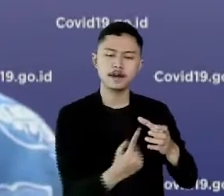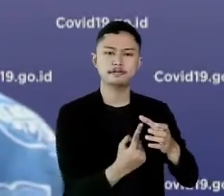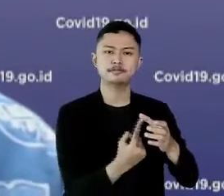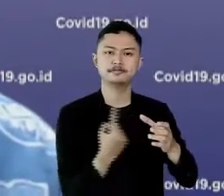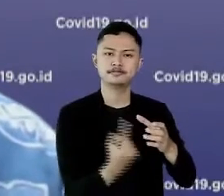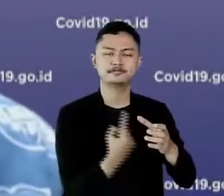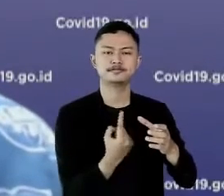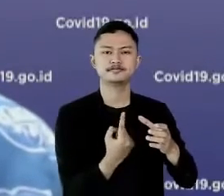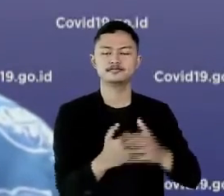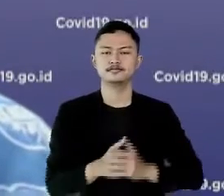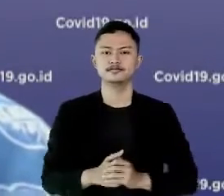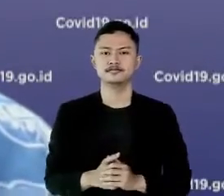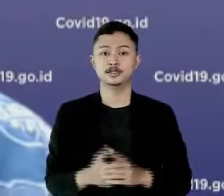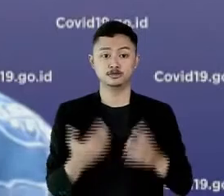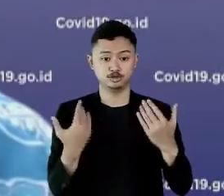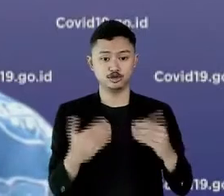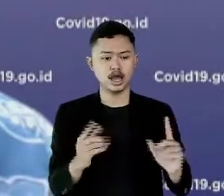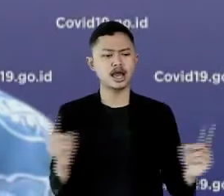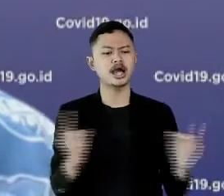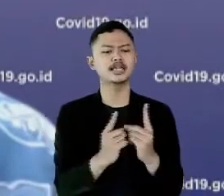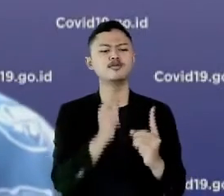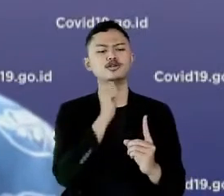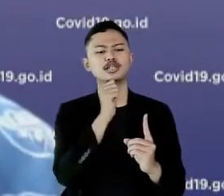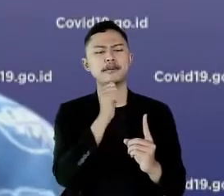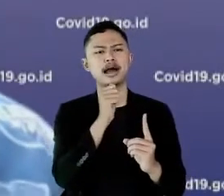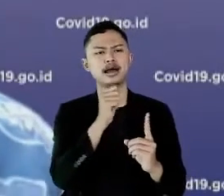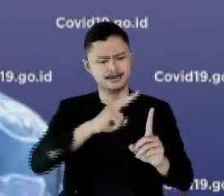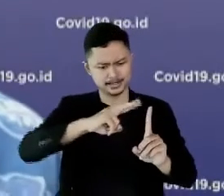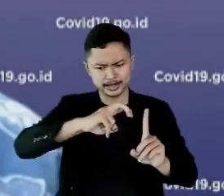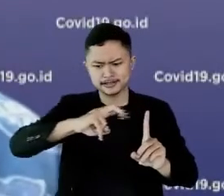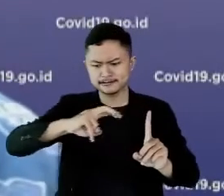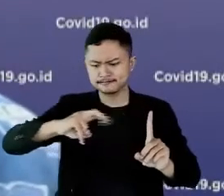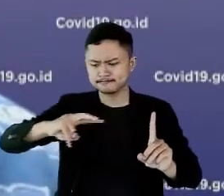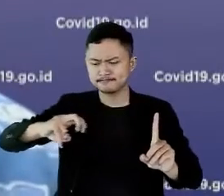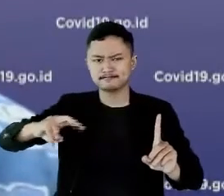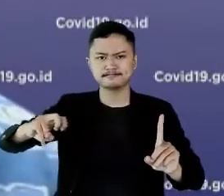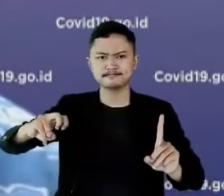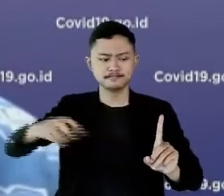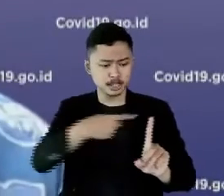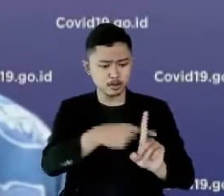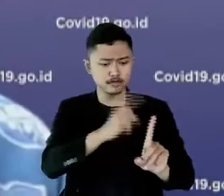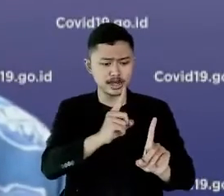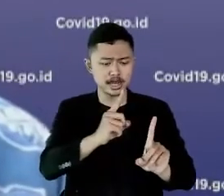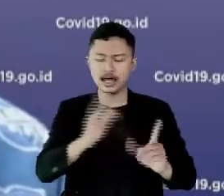Kemudian kontak-kontak eratnya di tracing juga gitu ya. Kalau ada